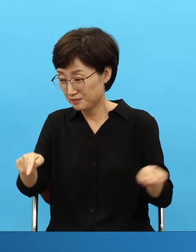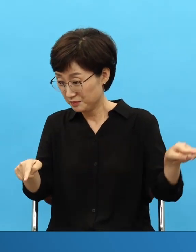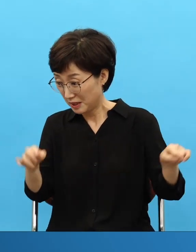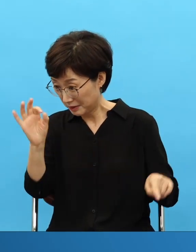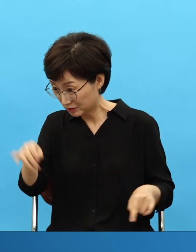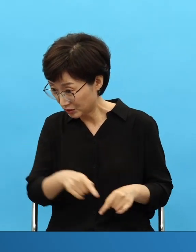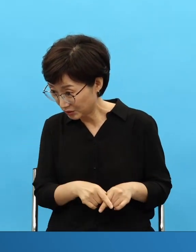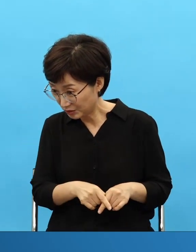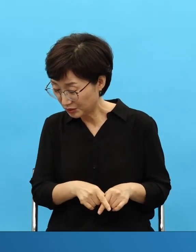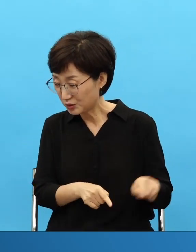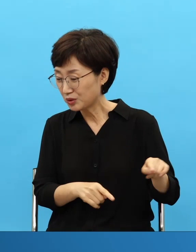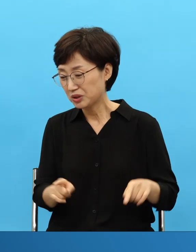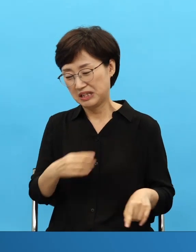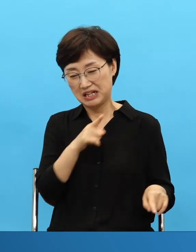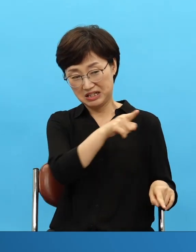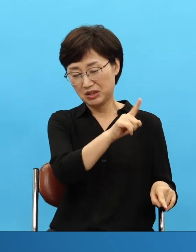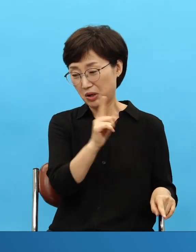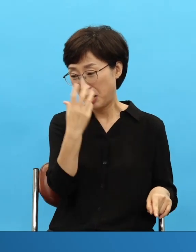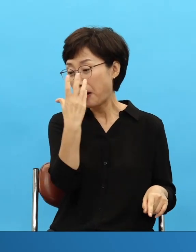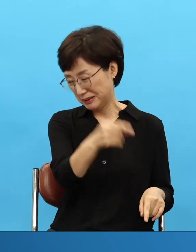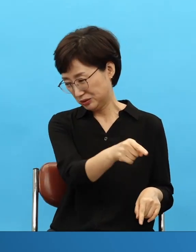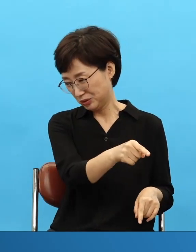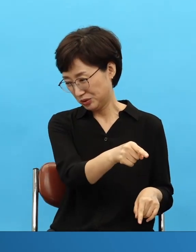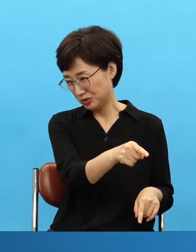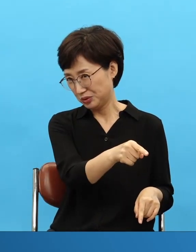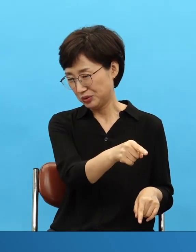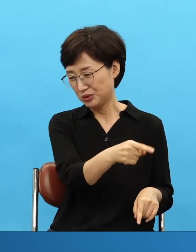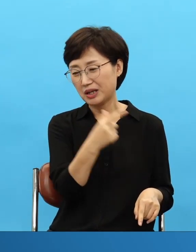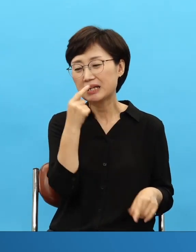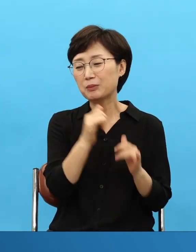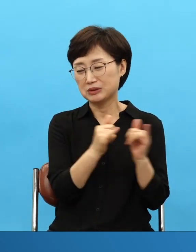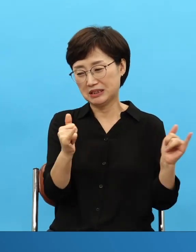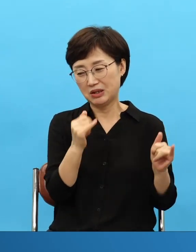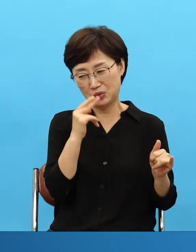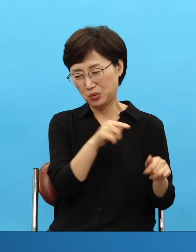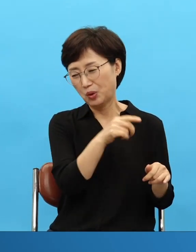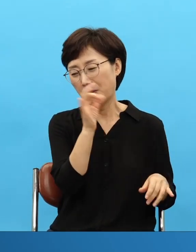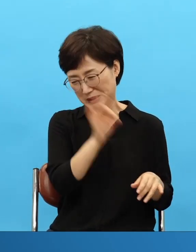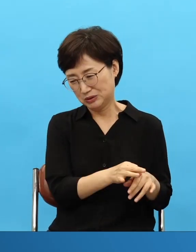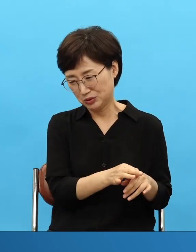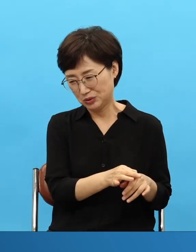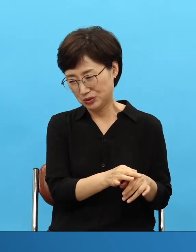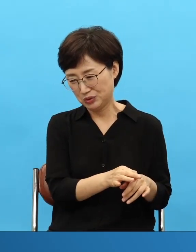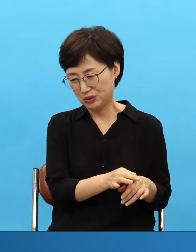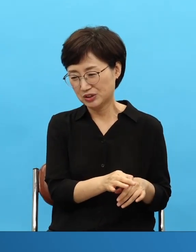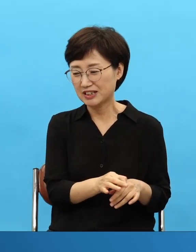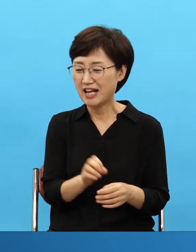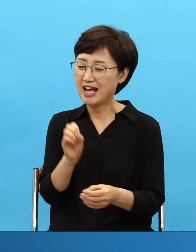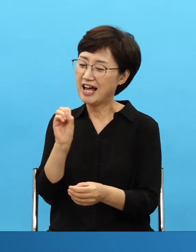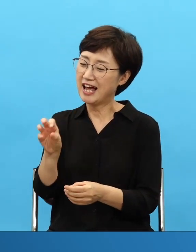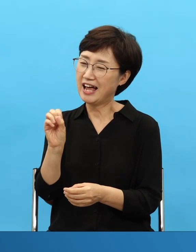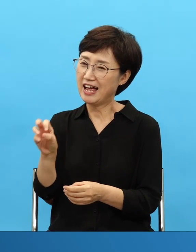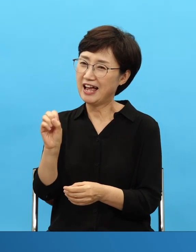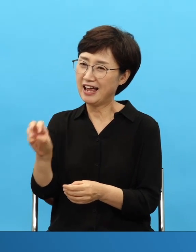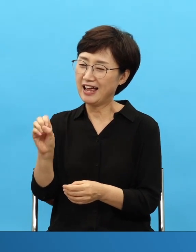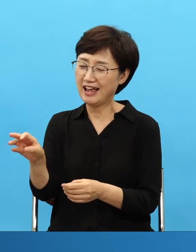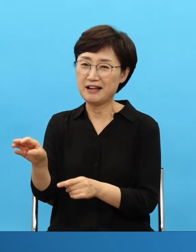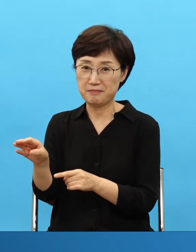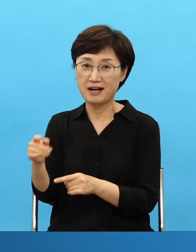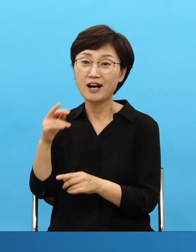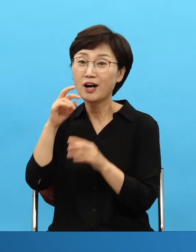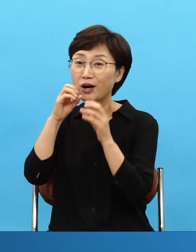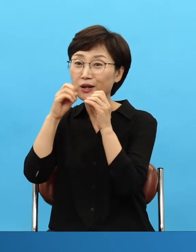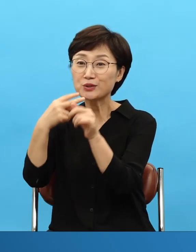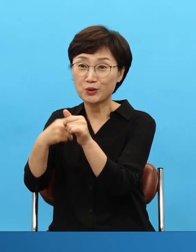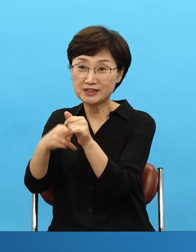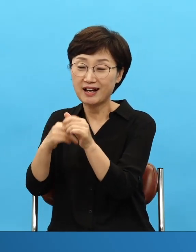아까 내가 그 식당 옆에 보니까 일본 사람이 그렇게 호주머니에 재떨이 가지고 다니더라. 내가 물어봤어요. I asked